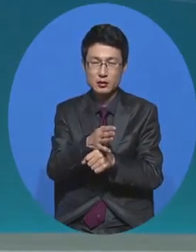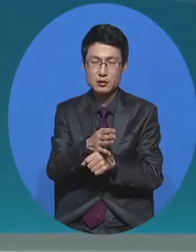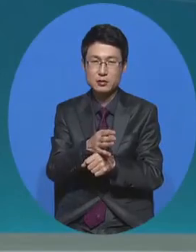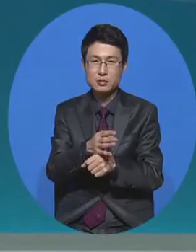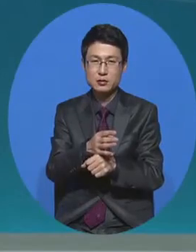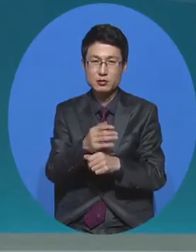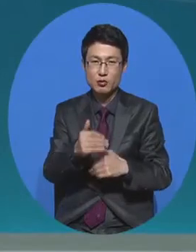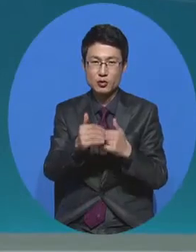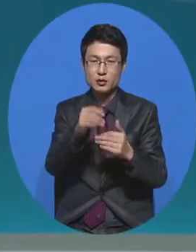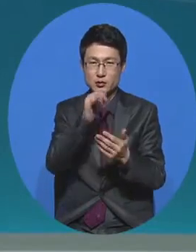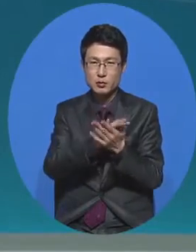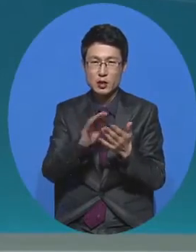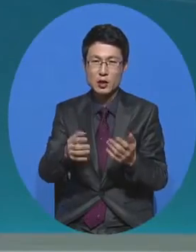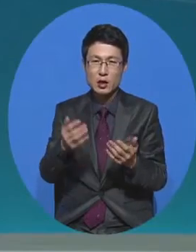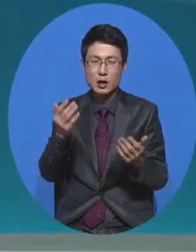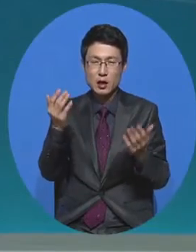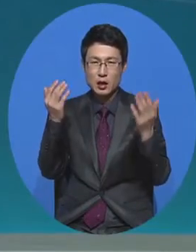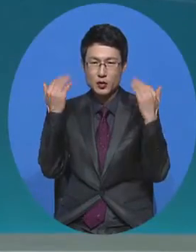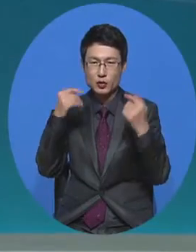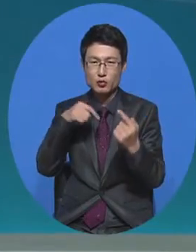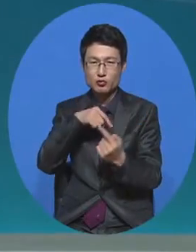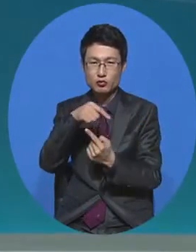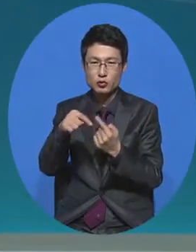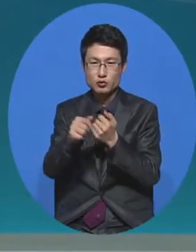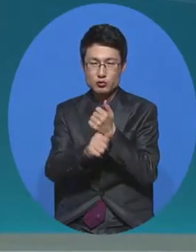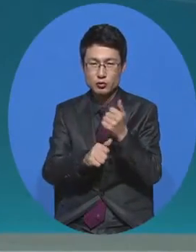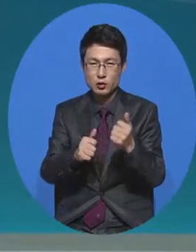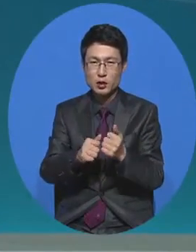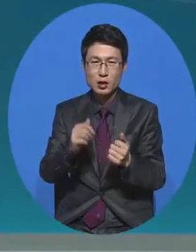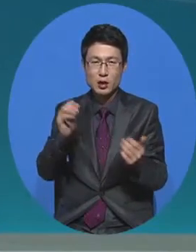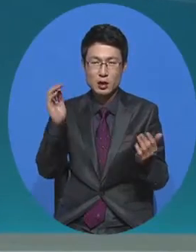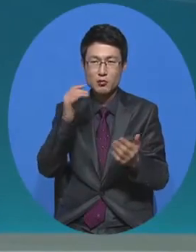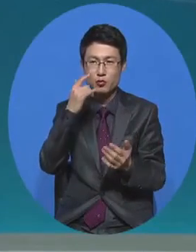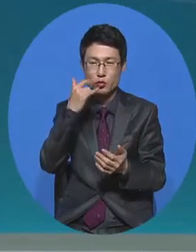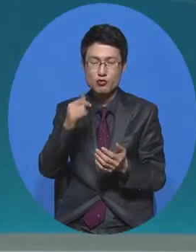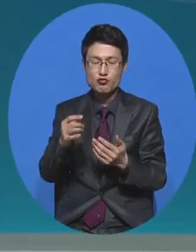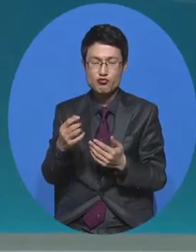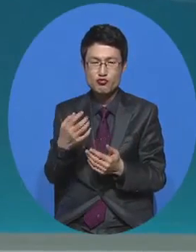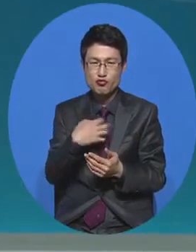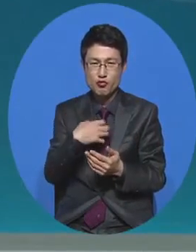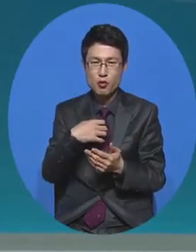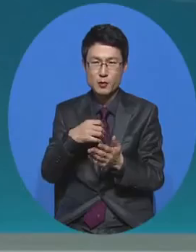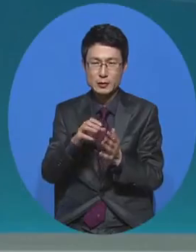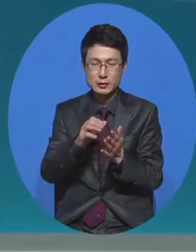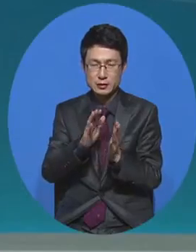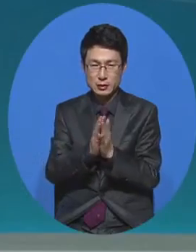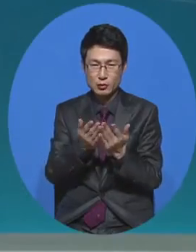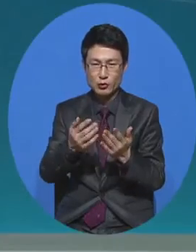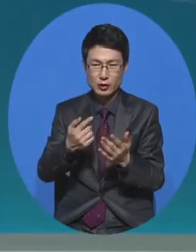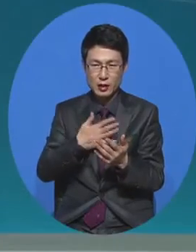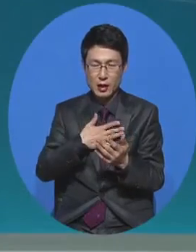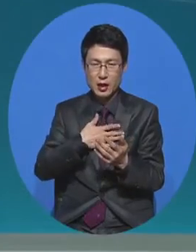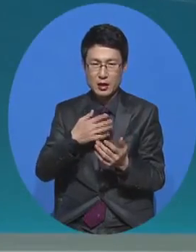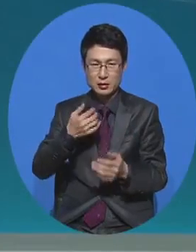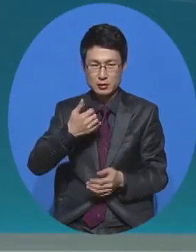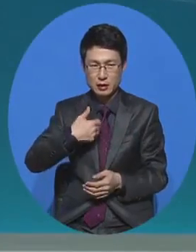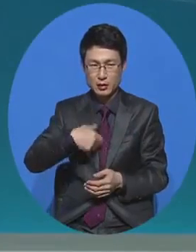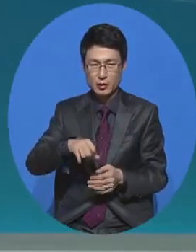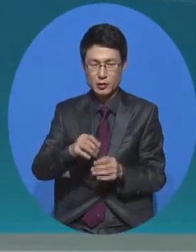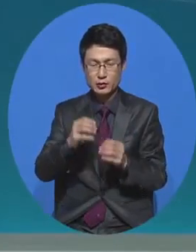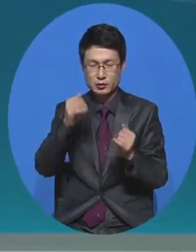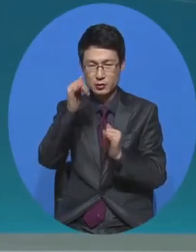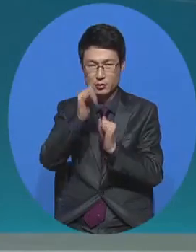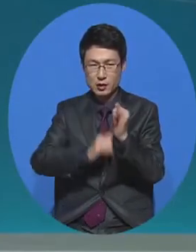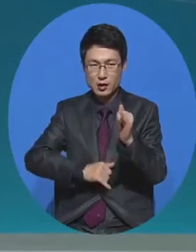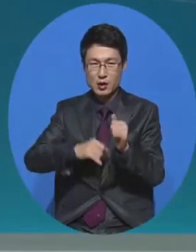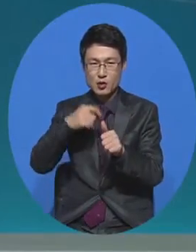학교 운영위원회에서 학부모님들이 우리는 이유만 물건들로 내 아이가 역사 공부 하는 것은